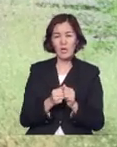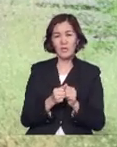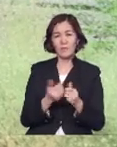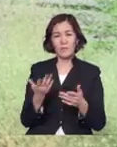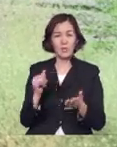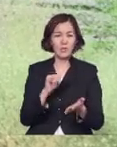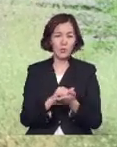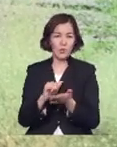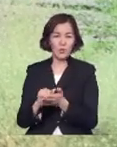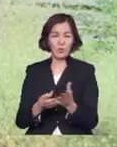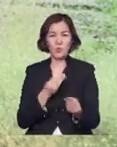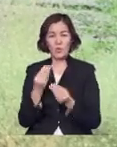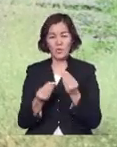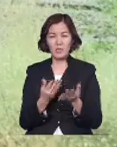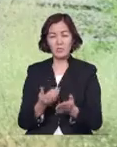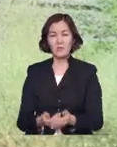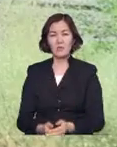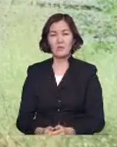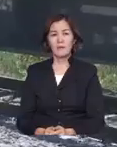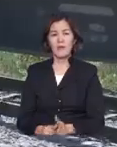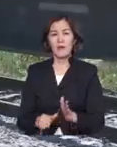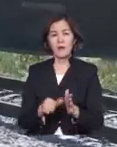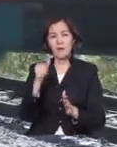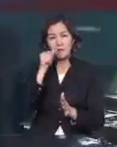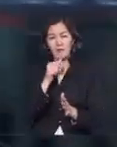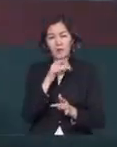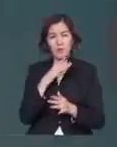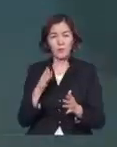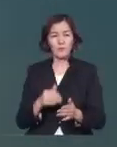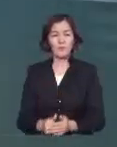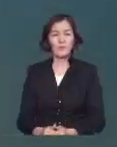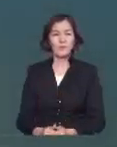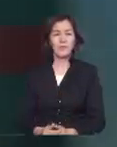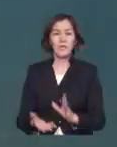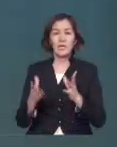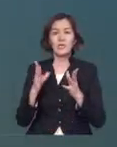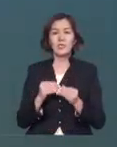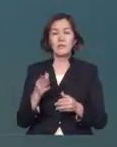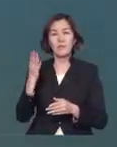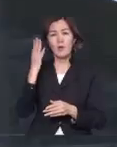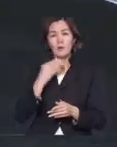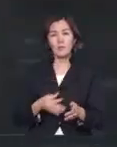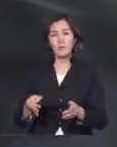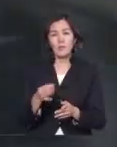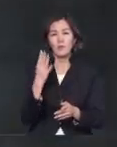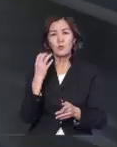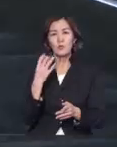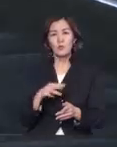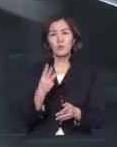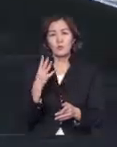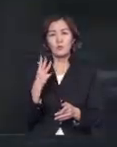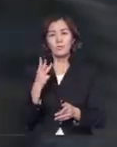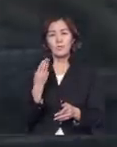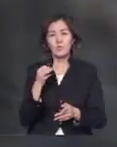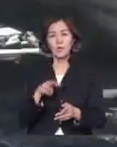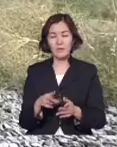фактілері көбейіп кетті осы 6 айдың ішінде. Жалпы темір жолдың облысымызға тиесілі аумағы 435 шақырым.